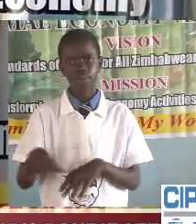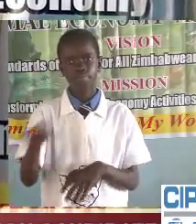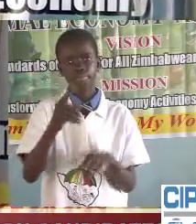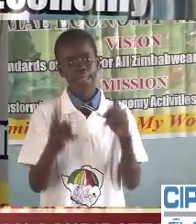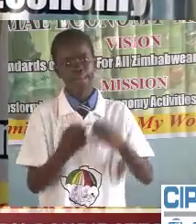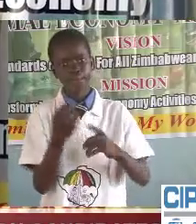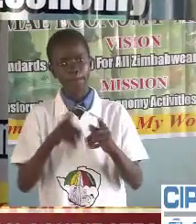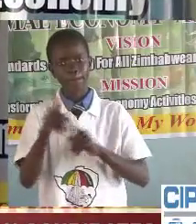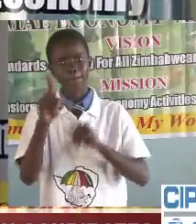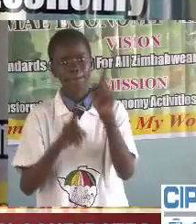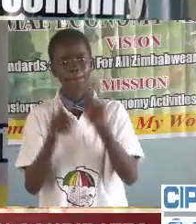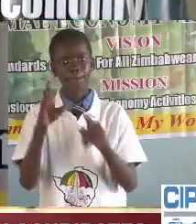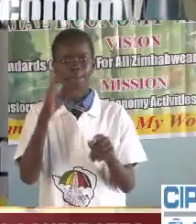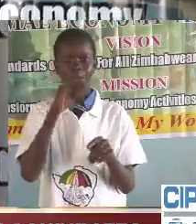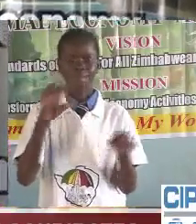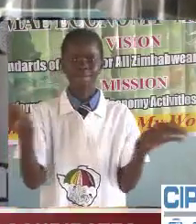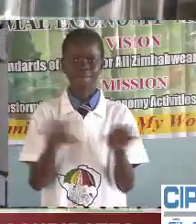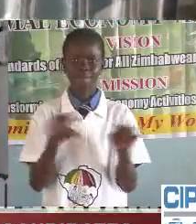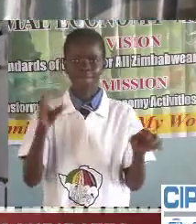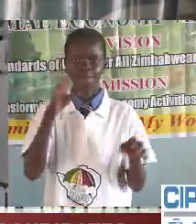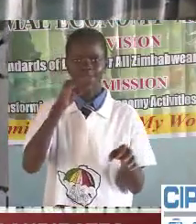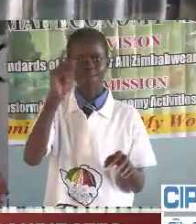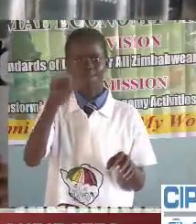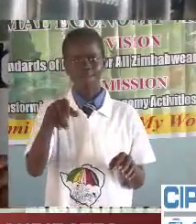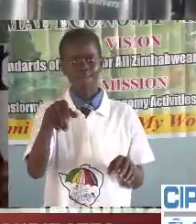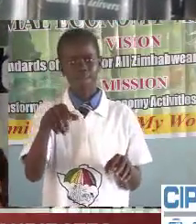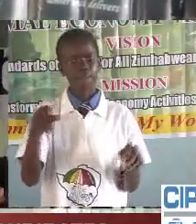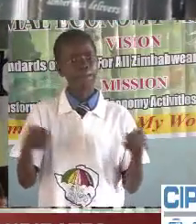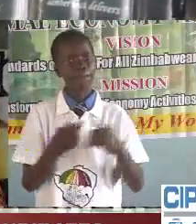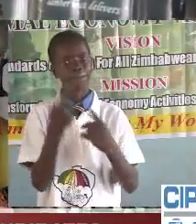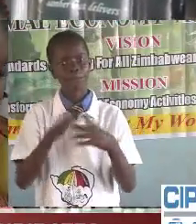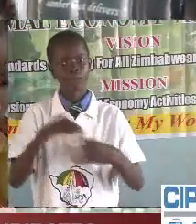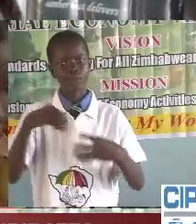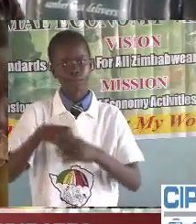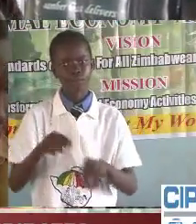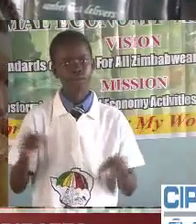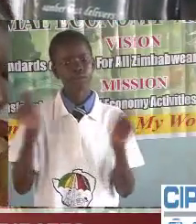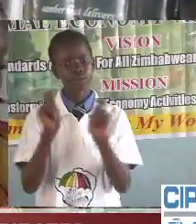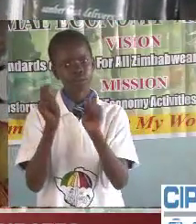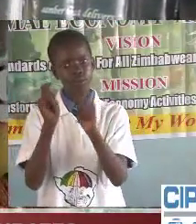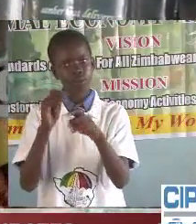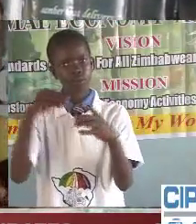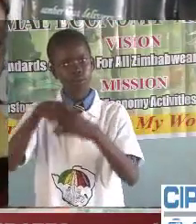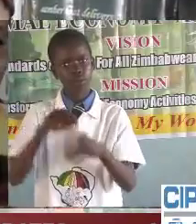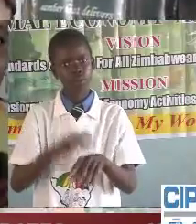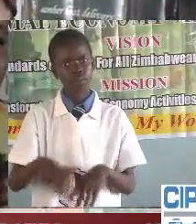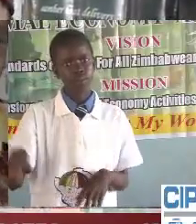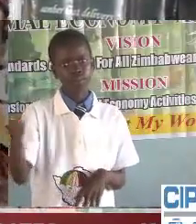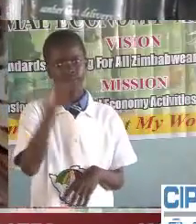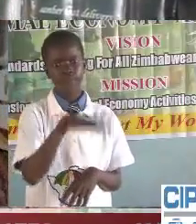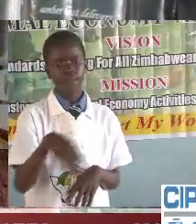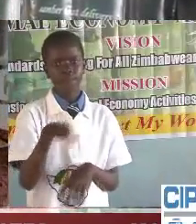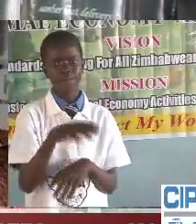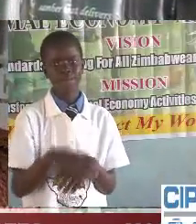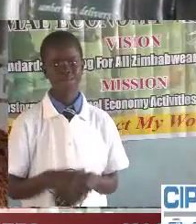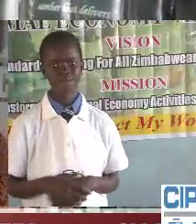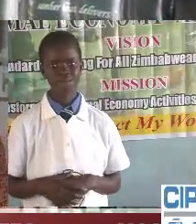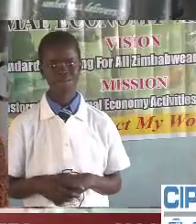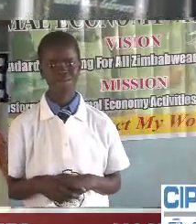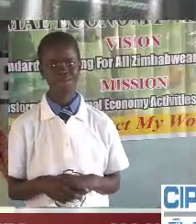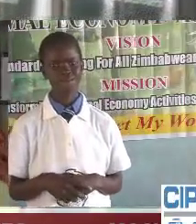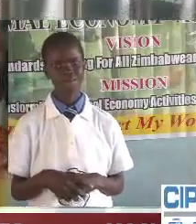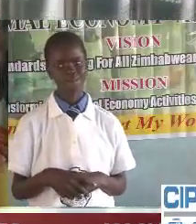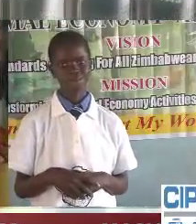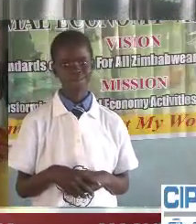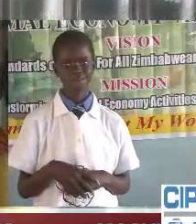siyana. Hanzi imimi sebato renyu chii chamuchaita kuti mutarisisisa izvozvo? Uyezve another question yabva zvakare kuti